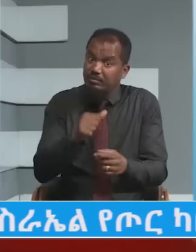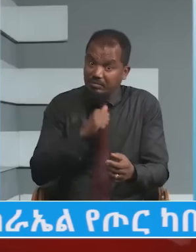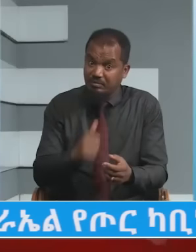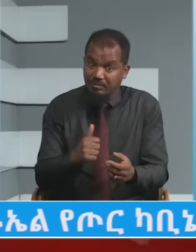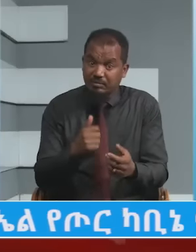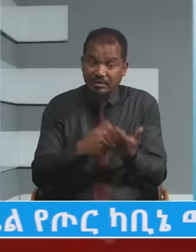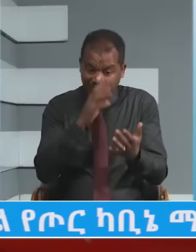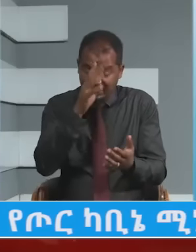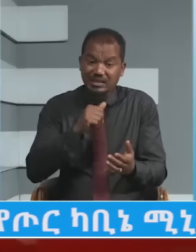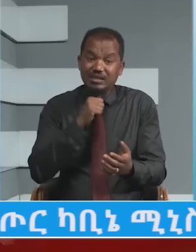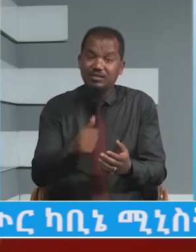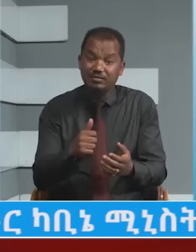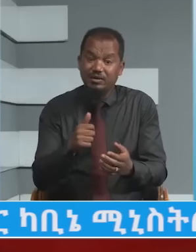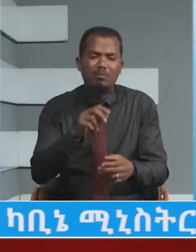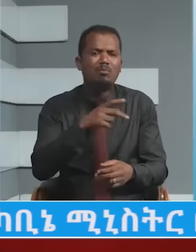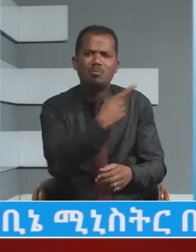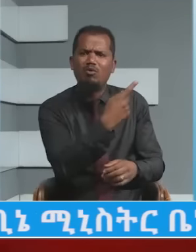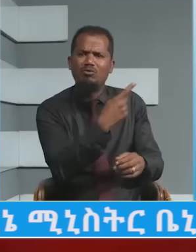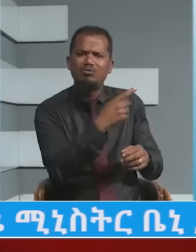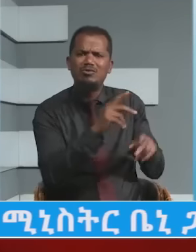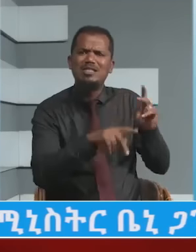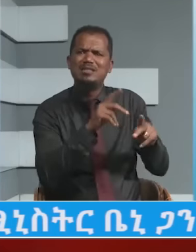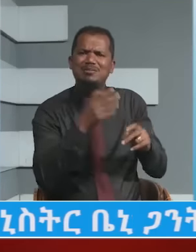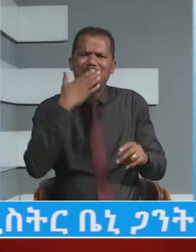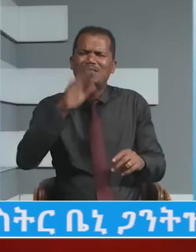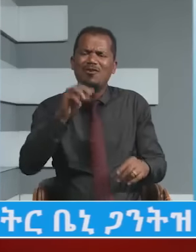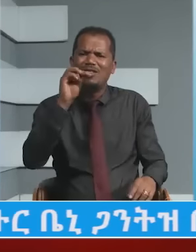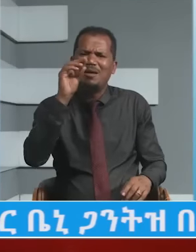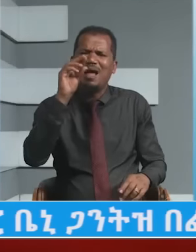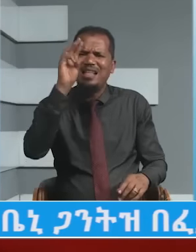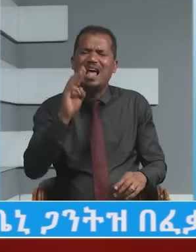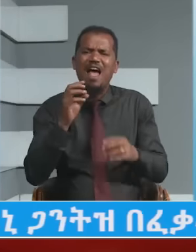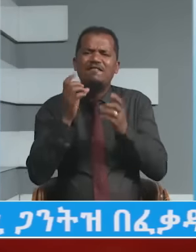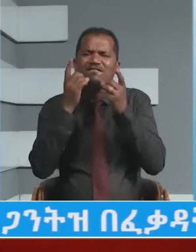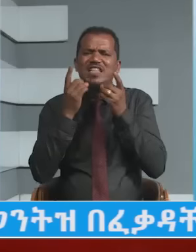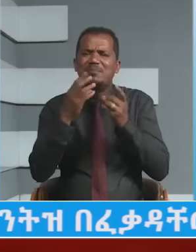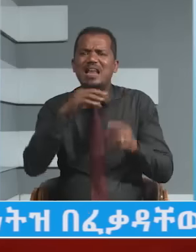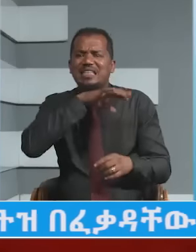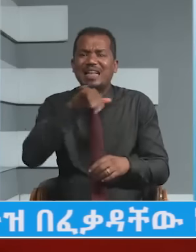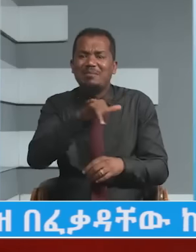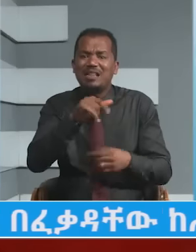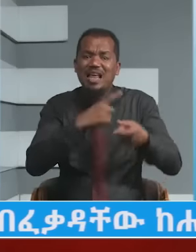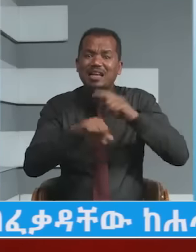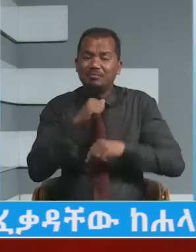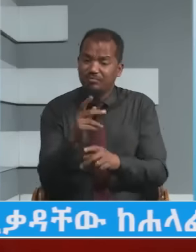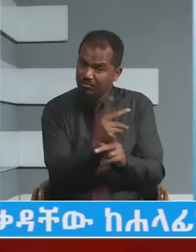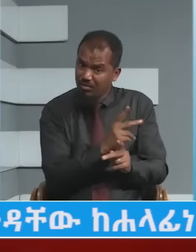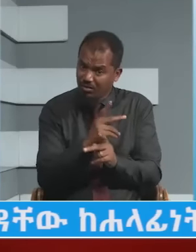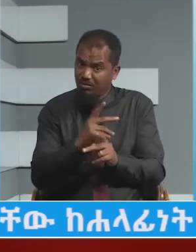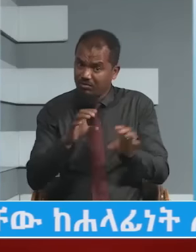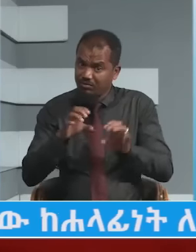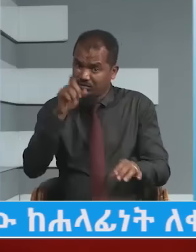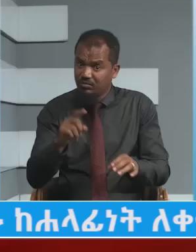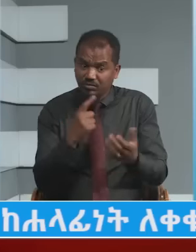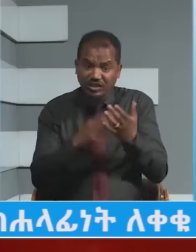እንዳይሆን፣ ይህ እንዳይፈጠር፣ ወደፊት በሁለቱ ህዝቦች መካከል መጥፎ ጠባሳ የፍልስጤምና የእስራኤል አይነት ነገር እንዳይመጣ ጥንቃቄ መደረግ